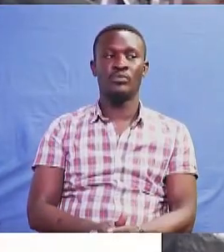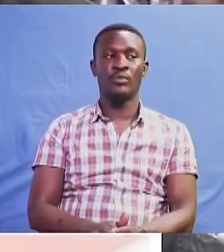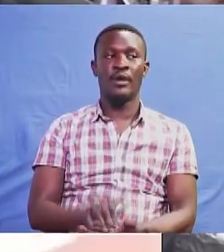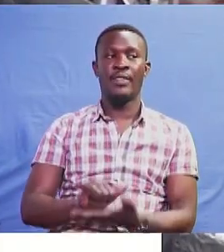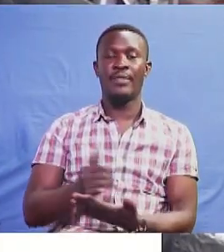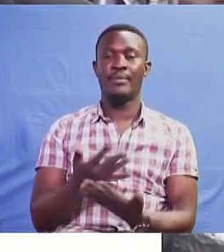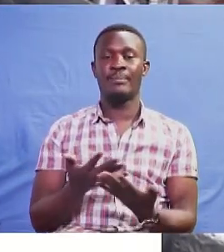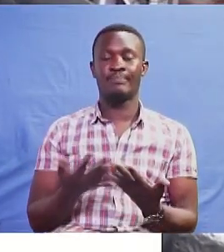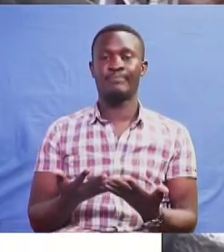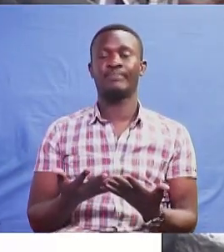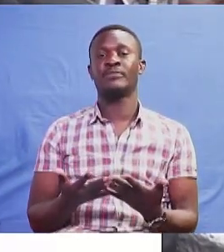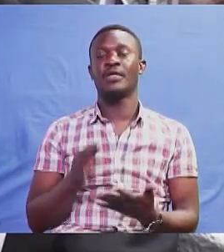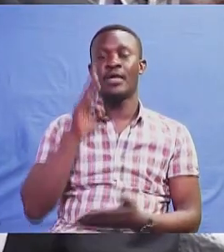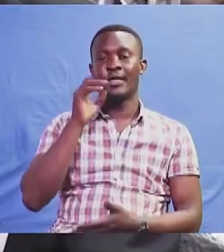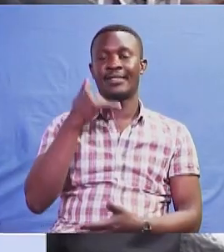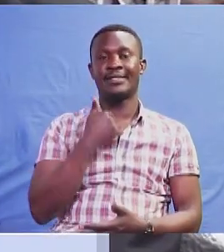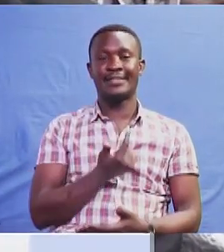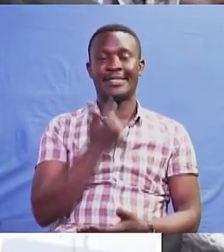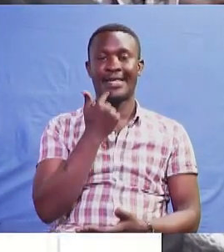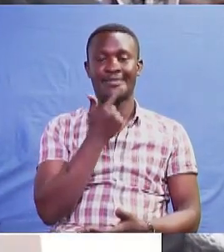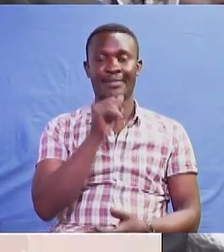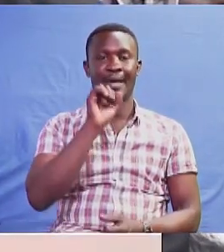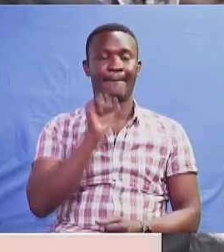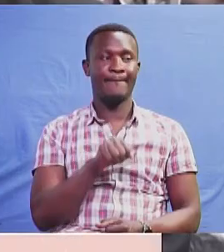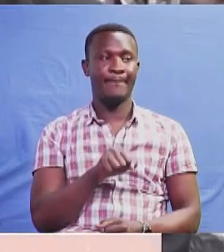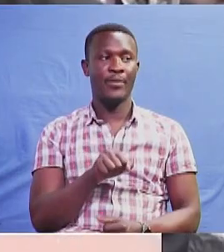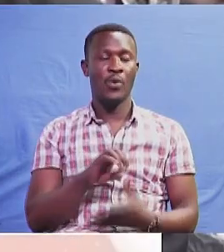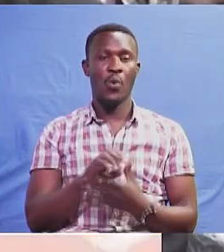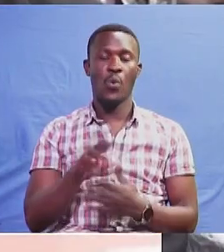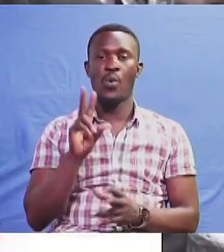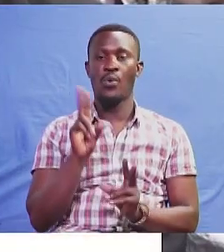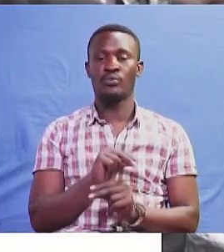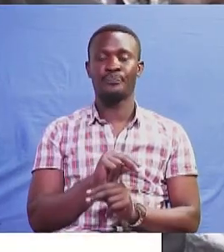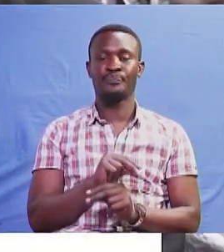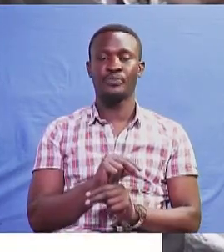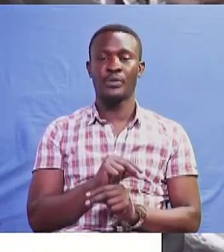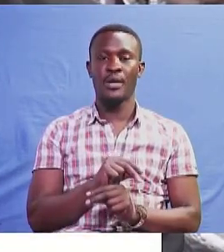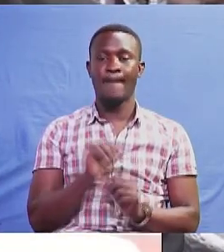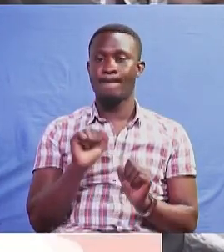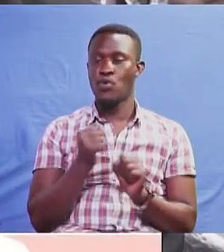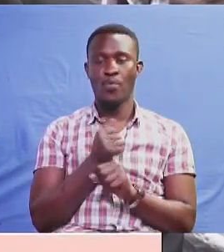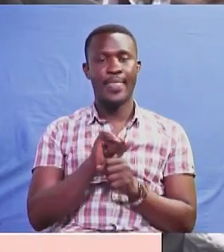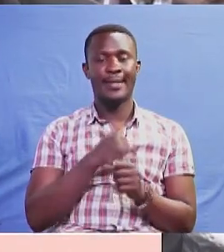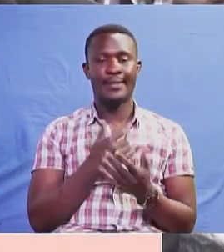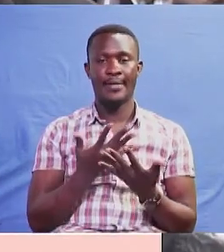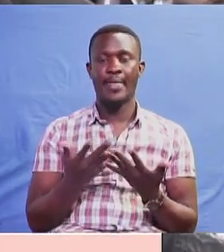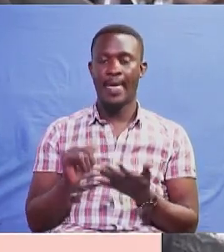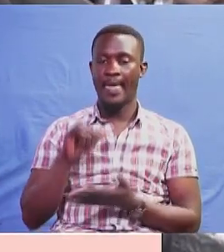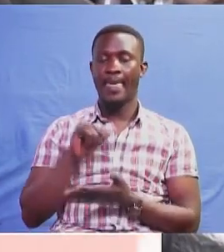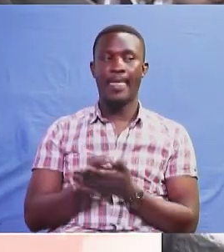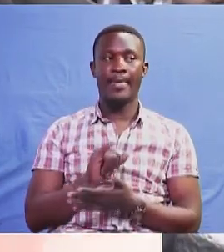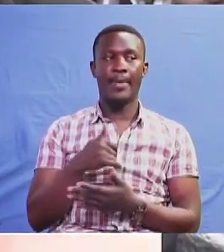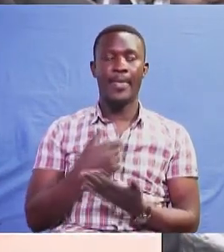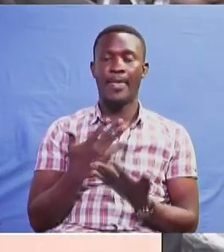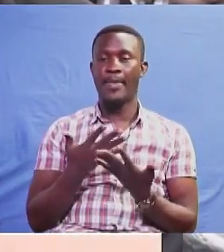maneno kwa sababu anjaitaja amekubali ama anjakubali. Usikubaliane na hiyo maneno. Hiyo ni